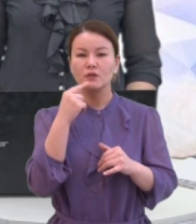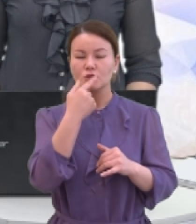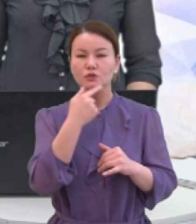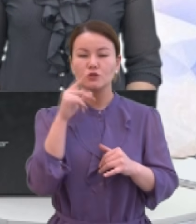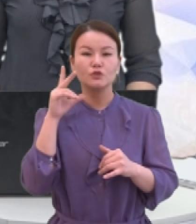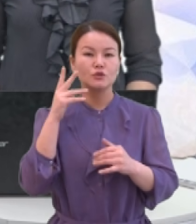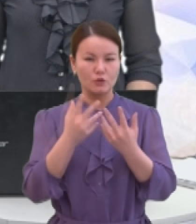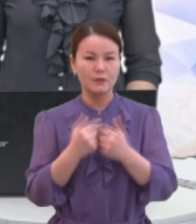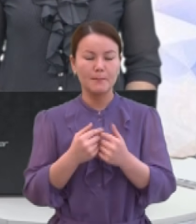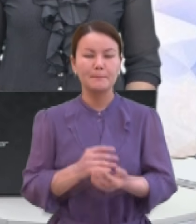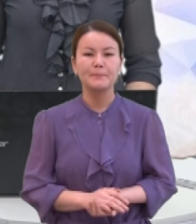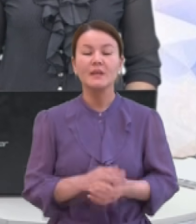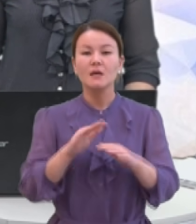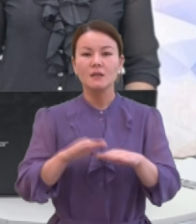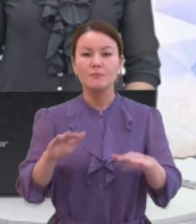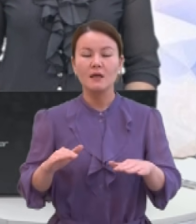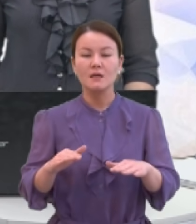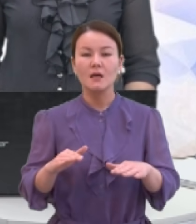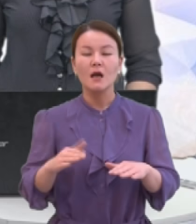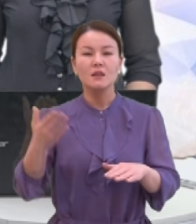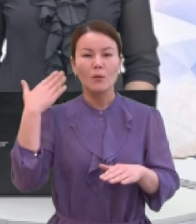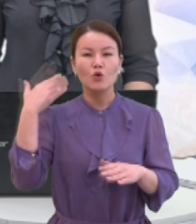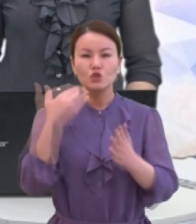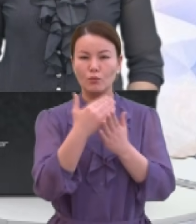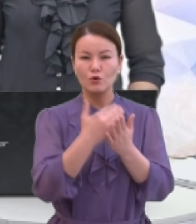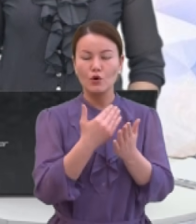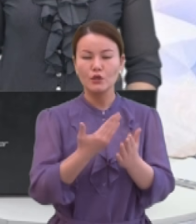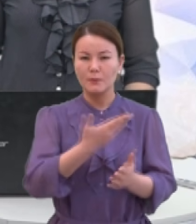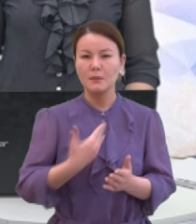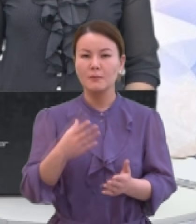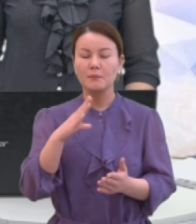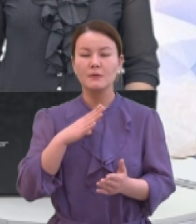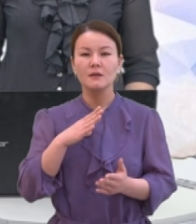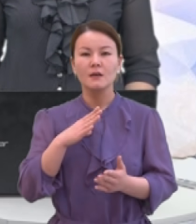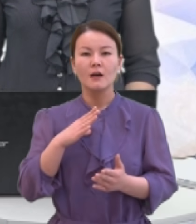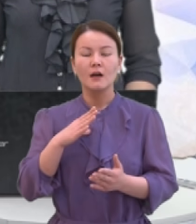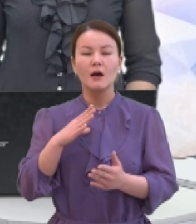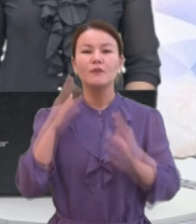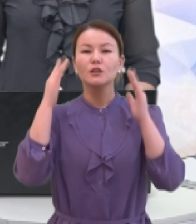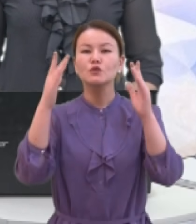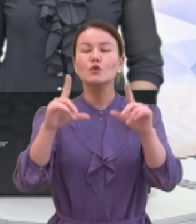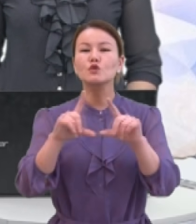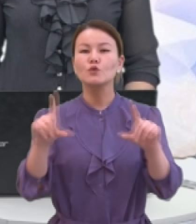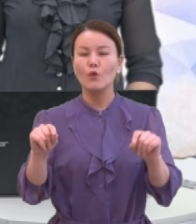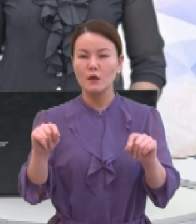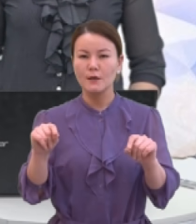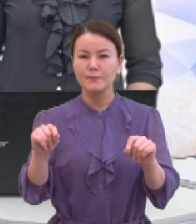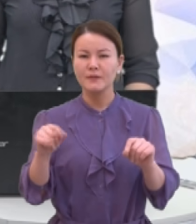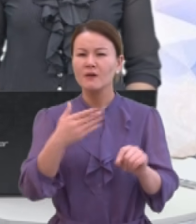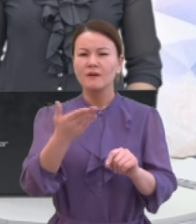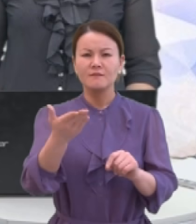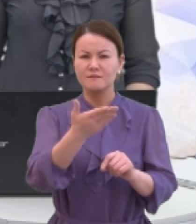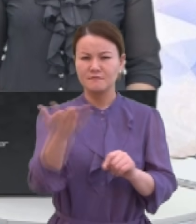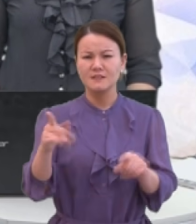ребята на одном из уроков мы с вами побывали в лесной школе вы так понравились